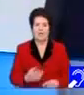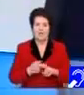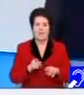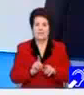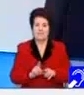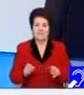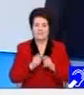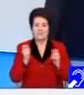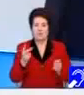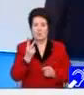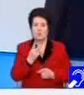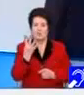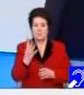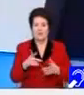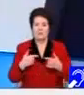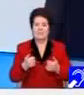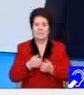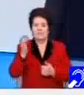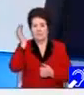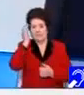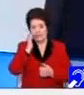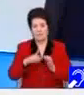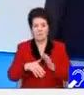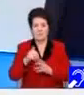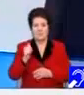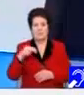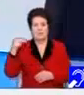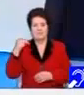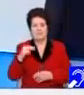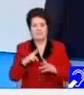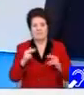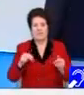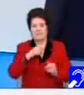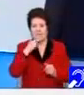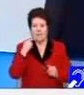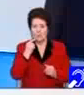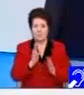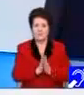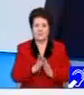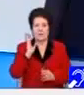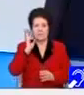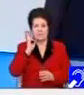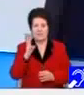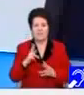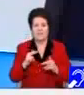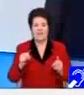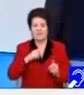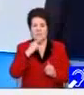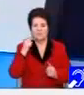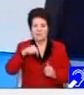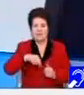Tiraspol va deschide 24 de secții de votare pentru alegerile prezidențiale din Federația Rusă, la cererea Ambasadei Federației Ruse